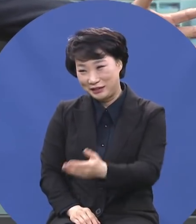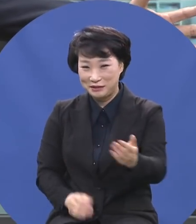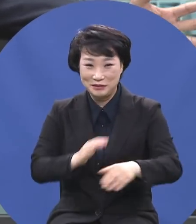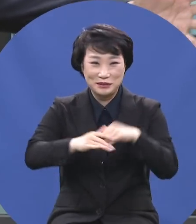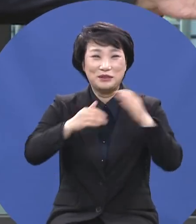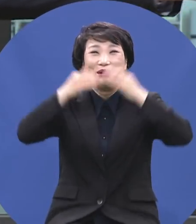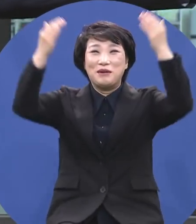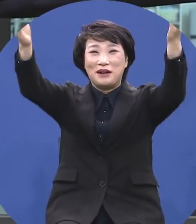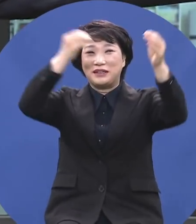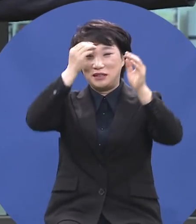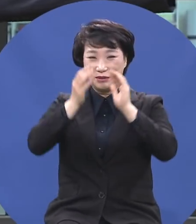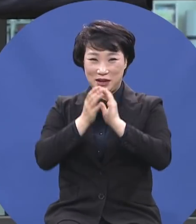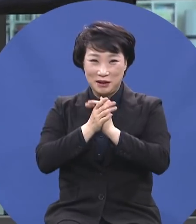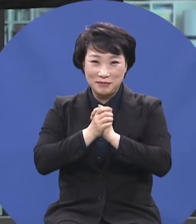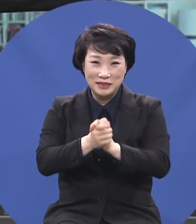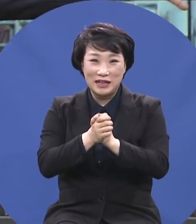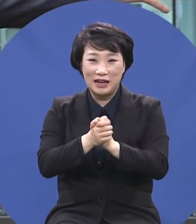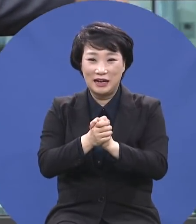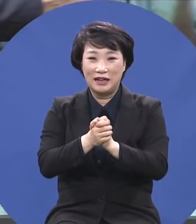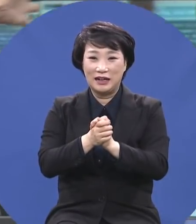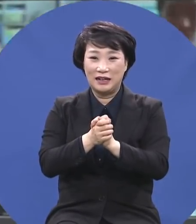들고